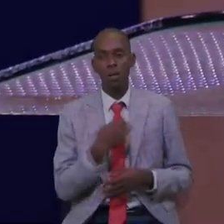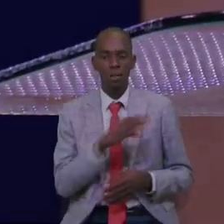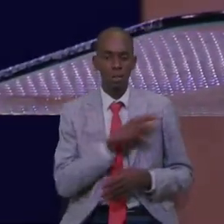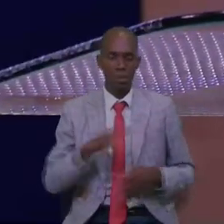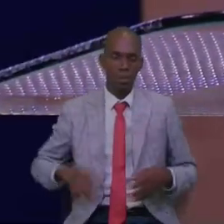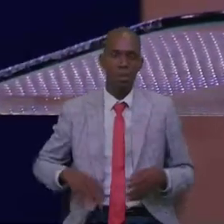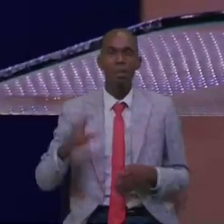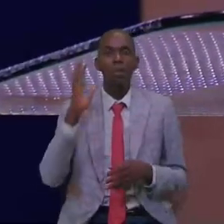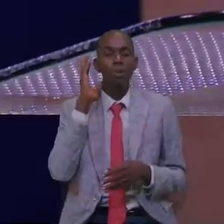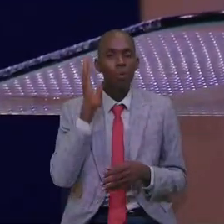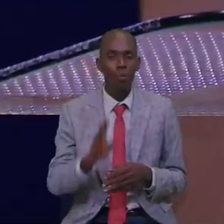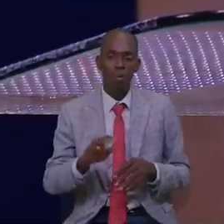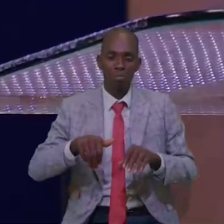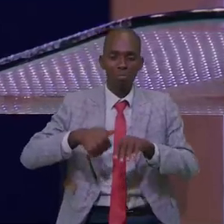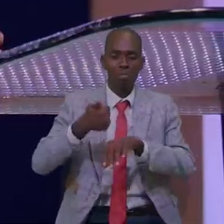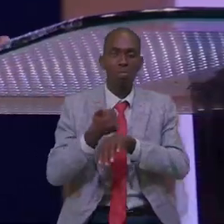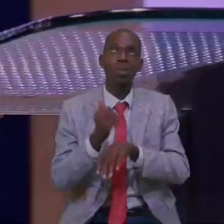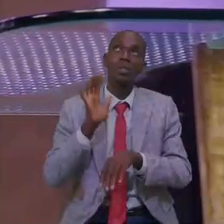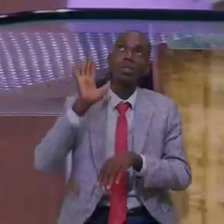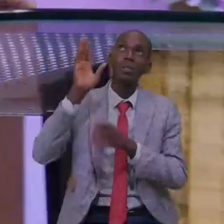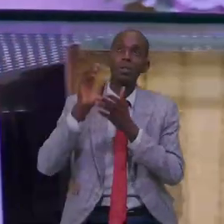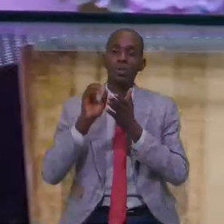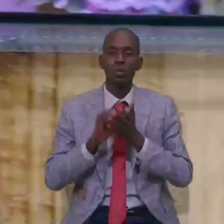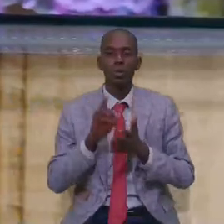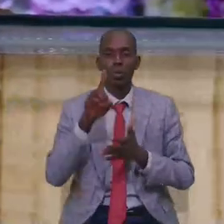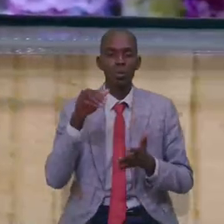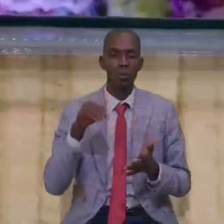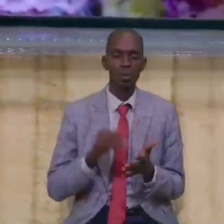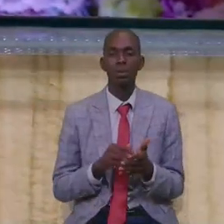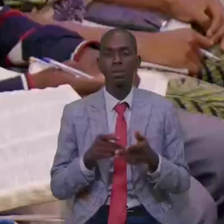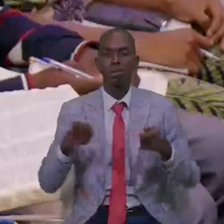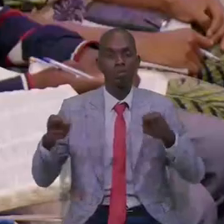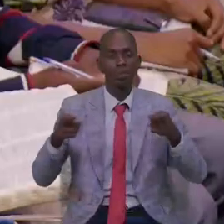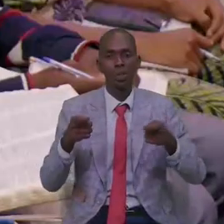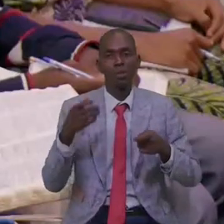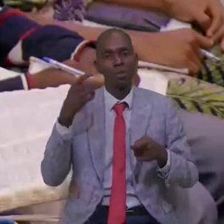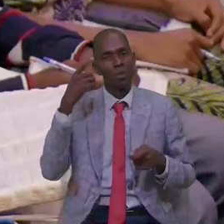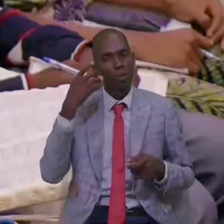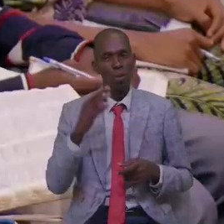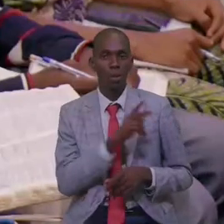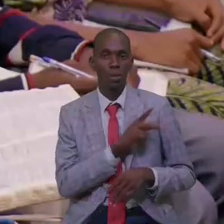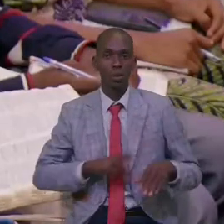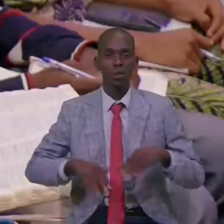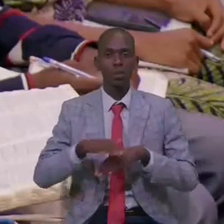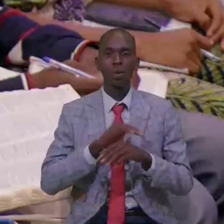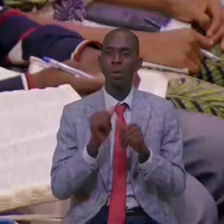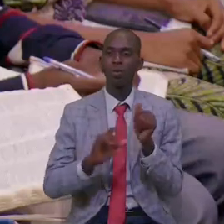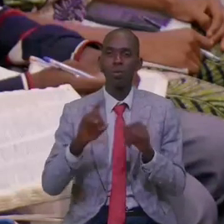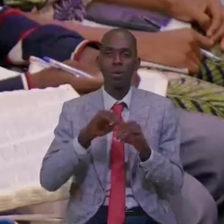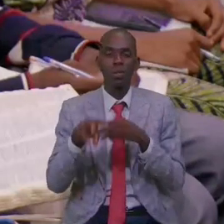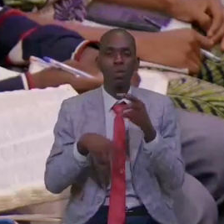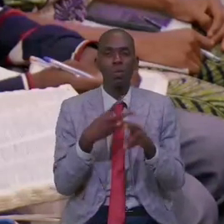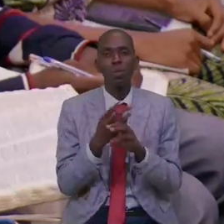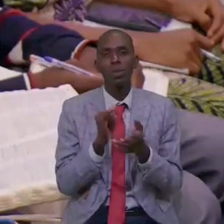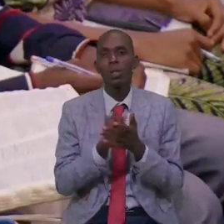Et Christ va établir son royaume millénaire de par le monde entier. C'est pourquoi c'est dit que la pierre